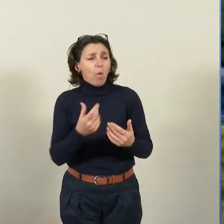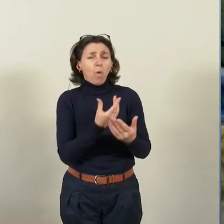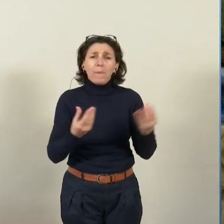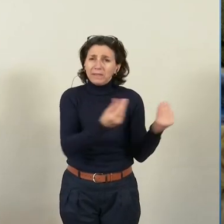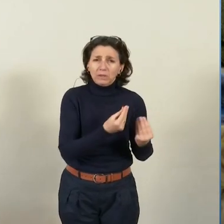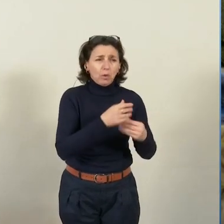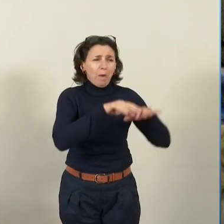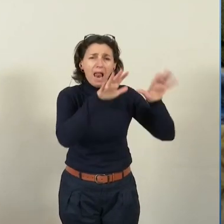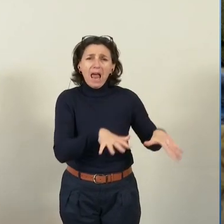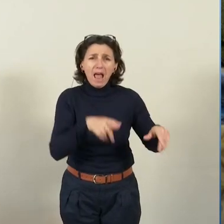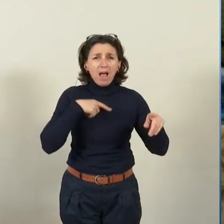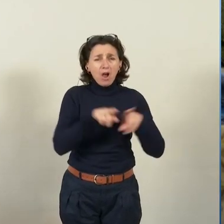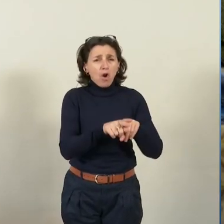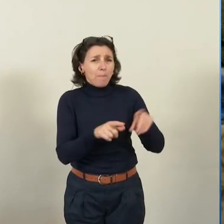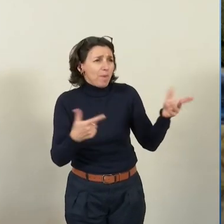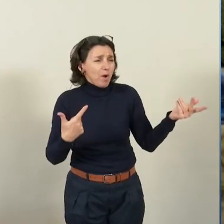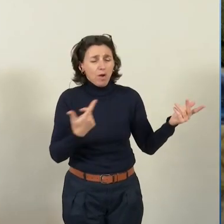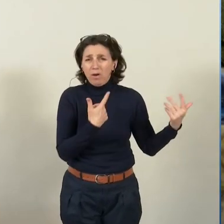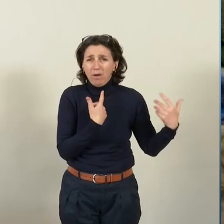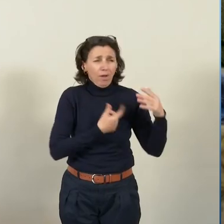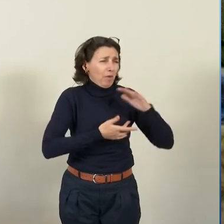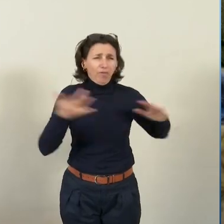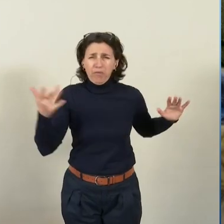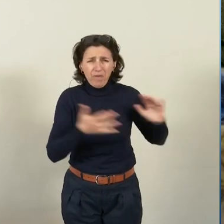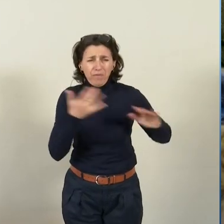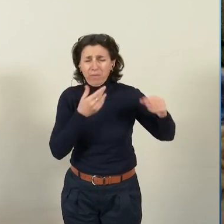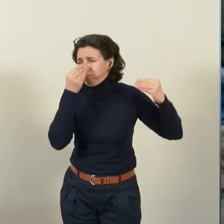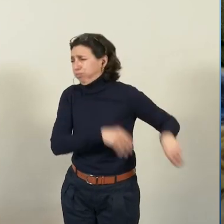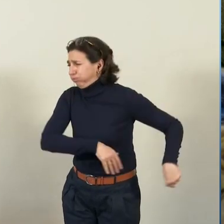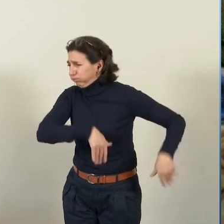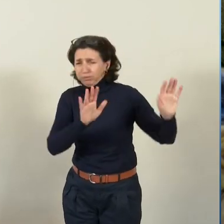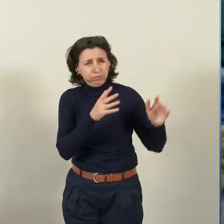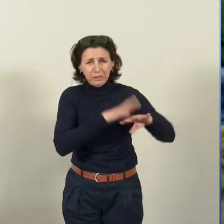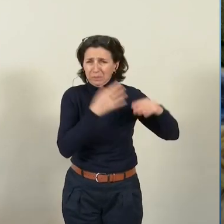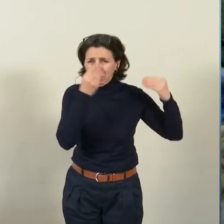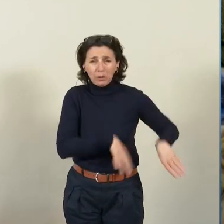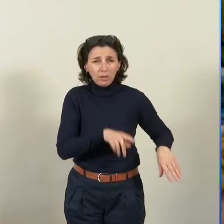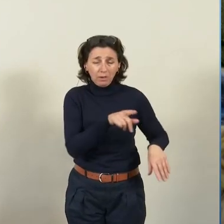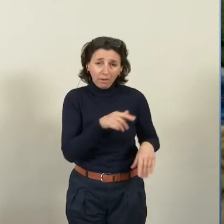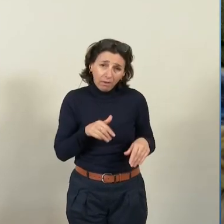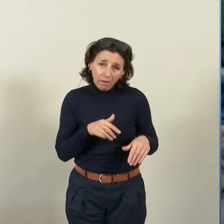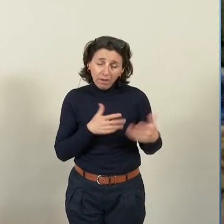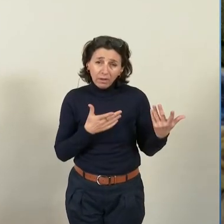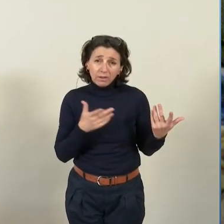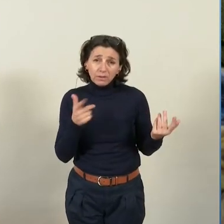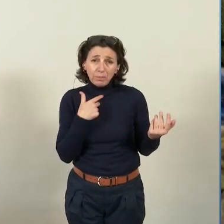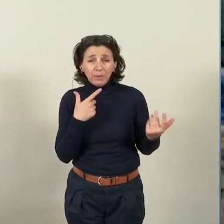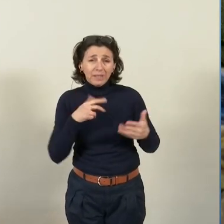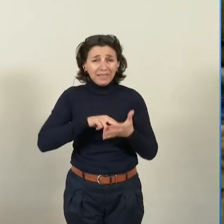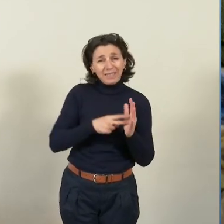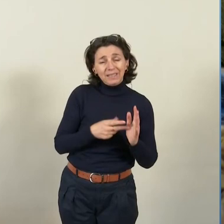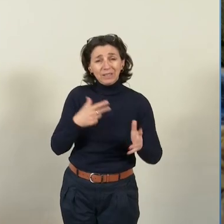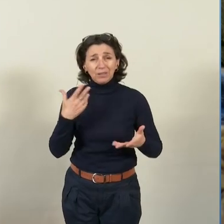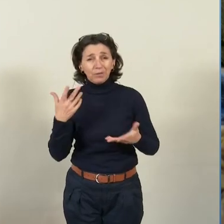font fuir nombre d'entre eux que vous puissiez poursuivre dans cette technique de délibération extrêmement séduisante qui